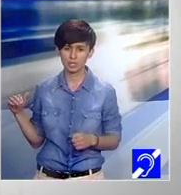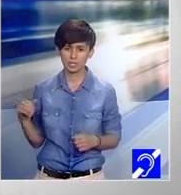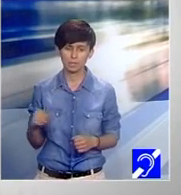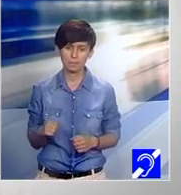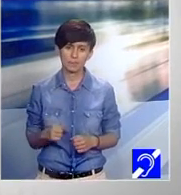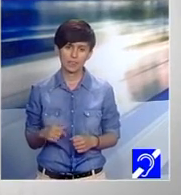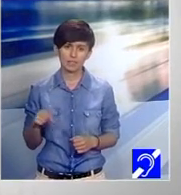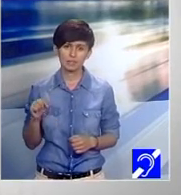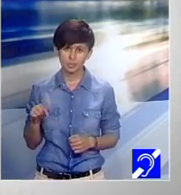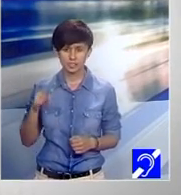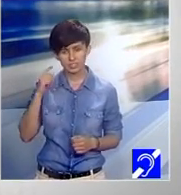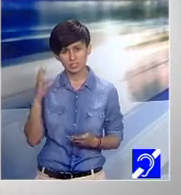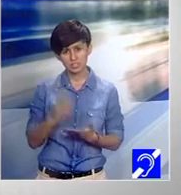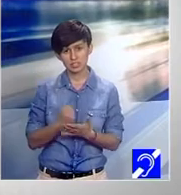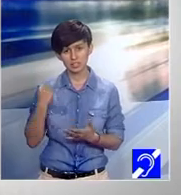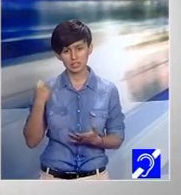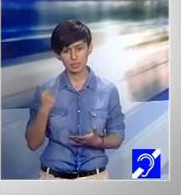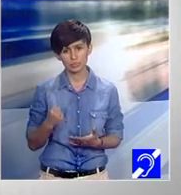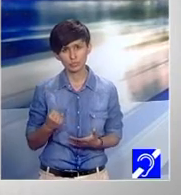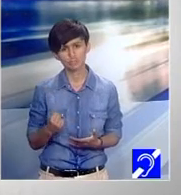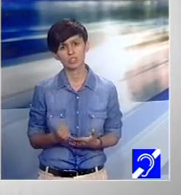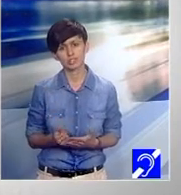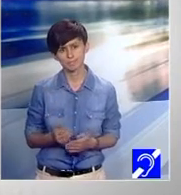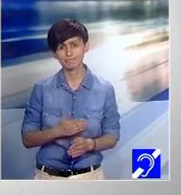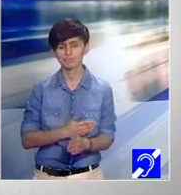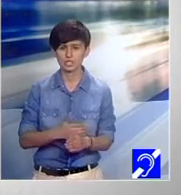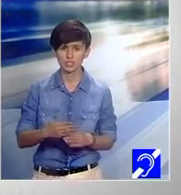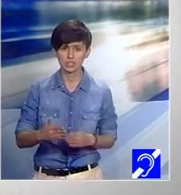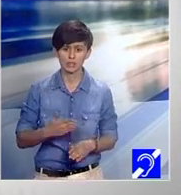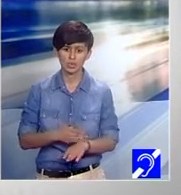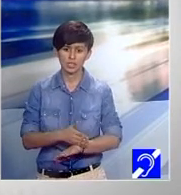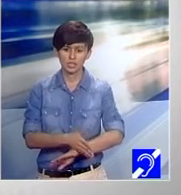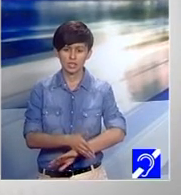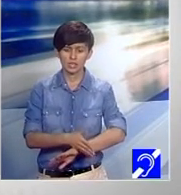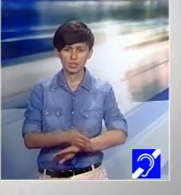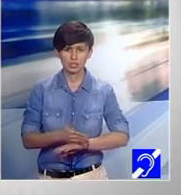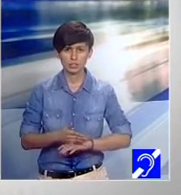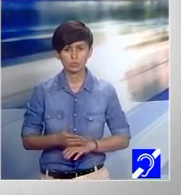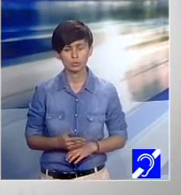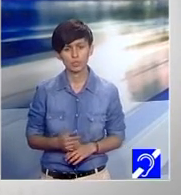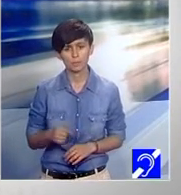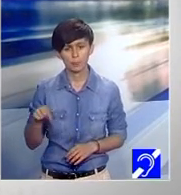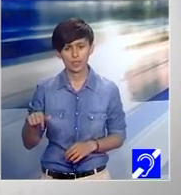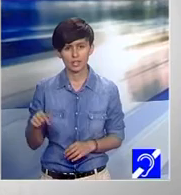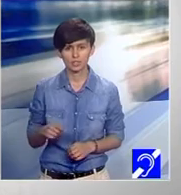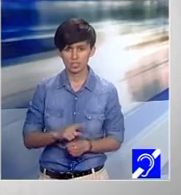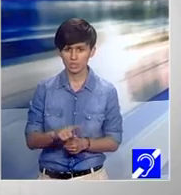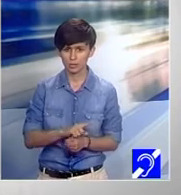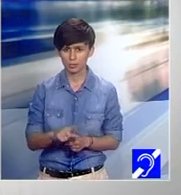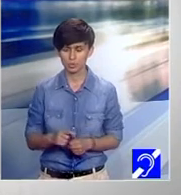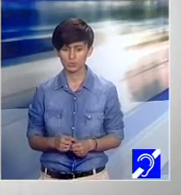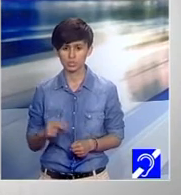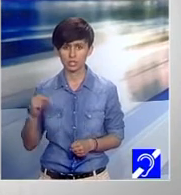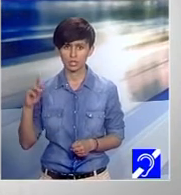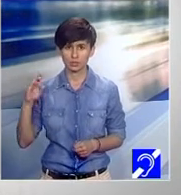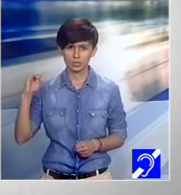să știți că s-a reușit într-un final să se introducă substituentul de proteine, acel amestec de aminoacizi vital în